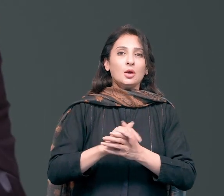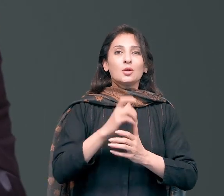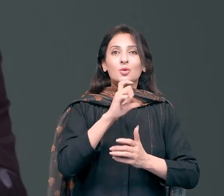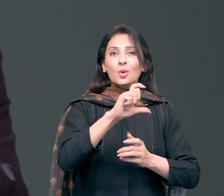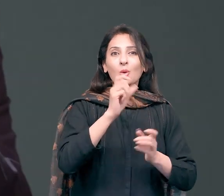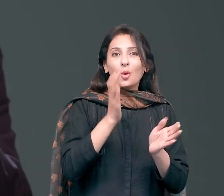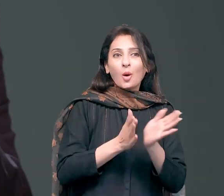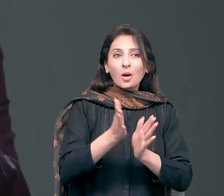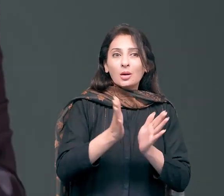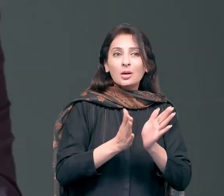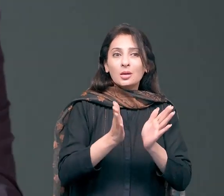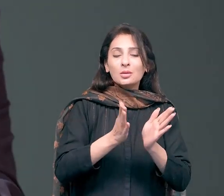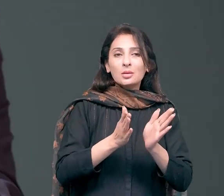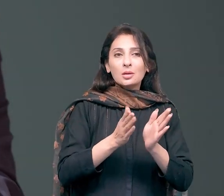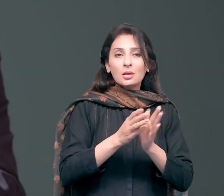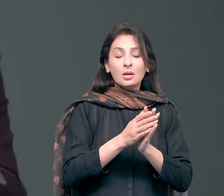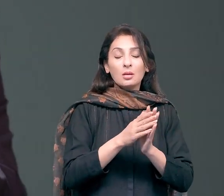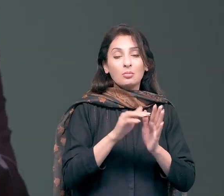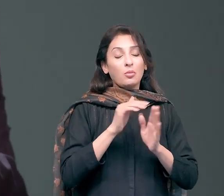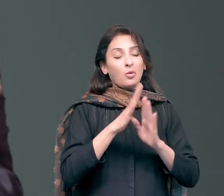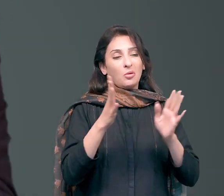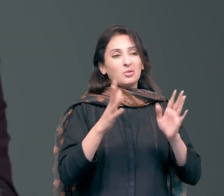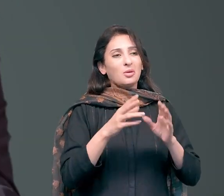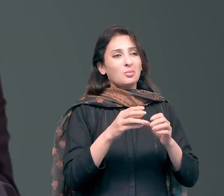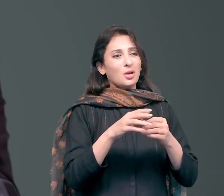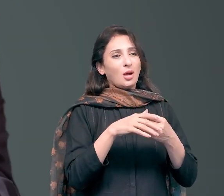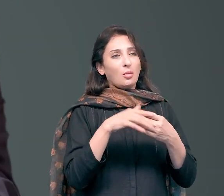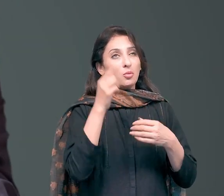کیا اور گاندھی جی نے ان کو زیادہ